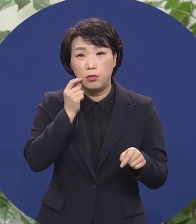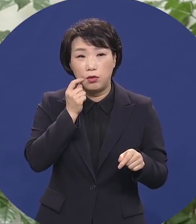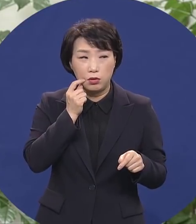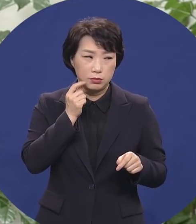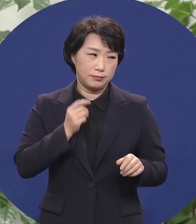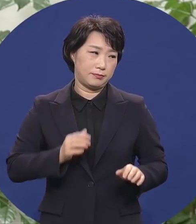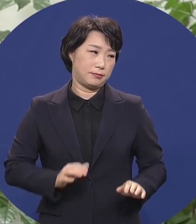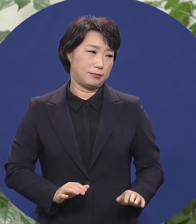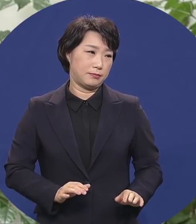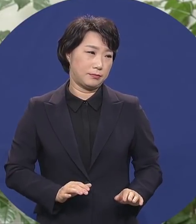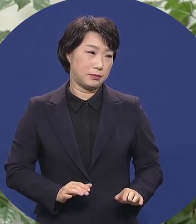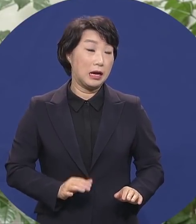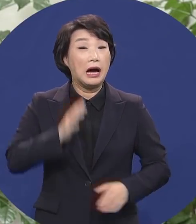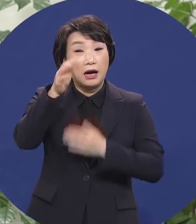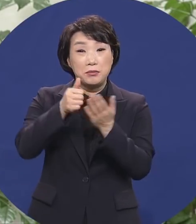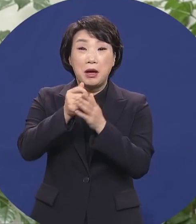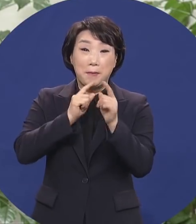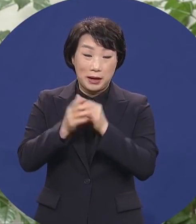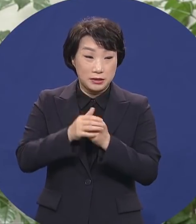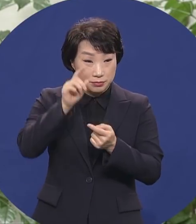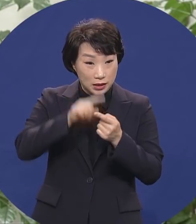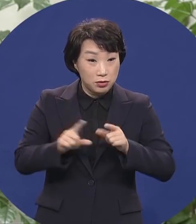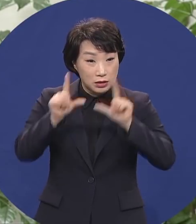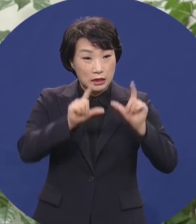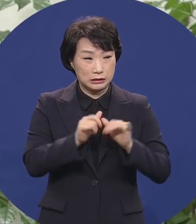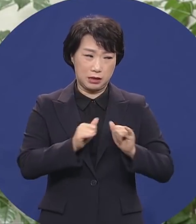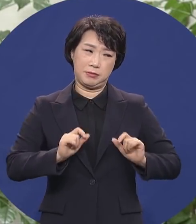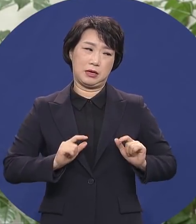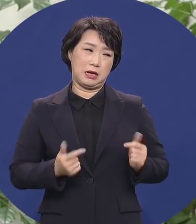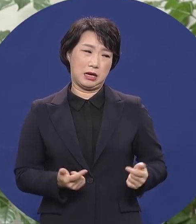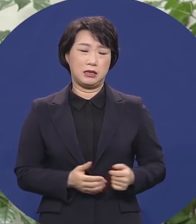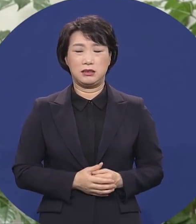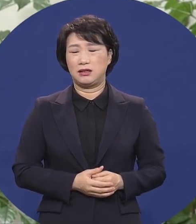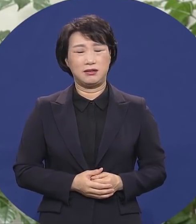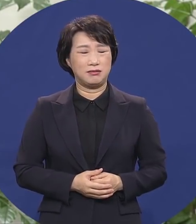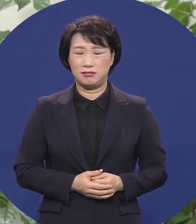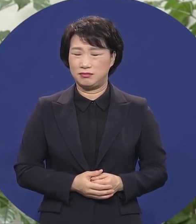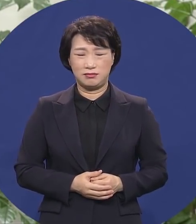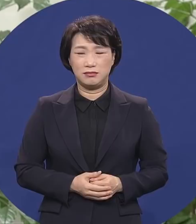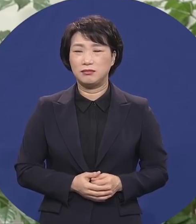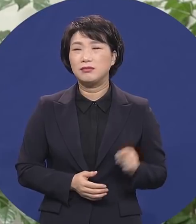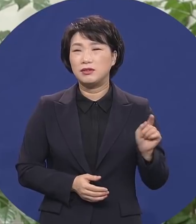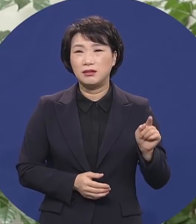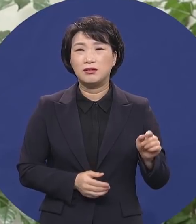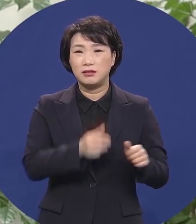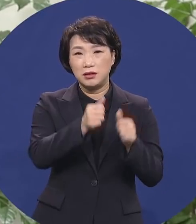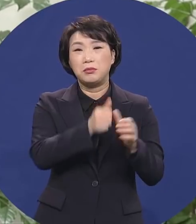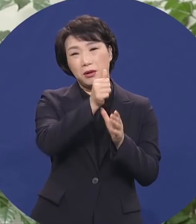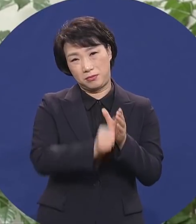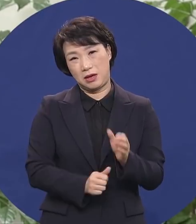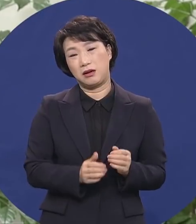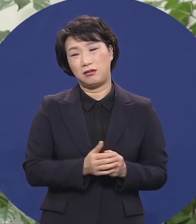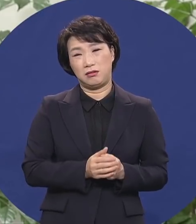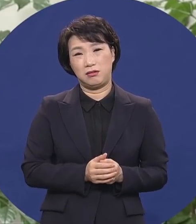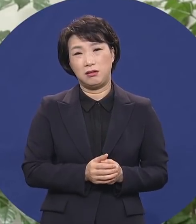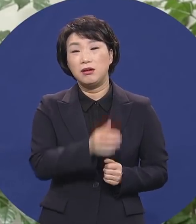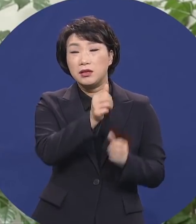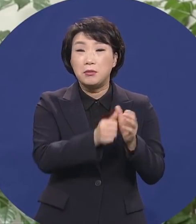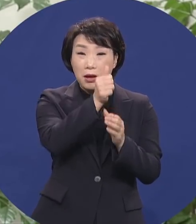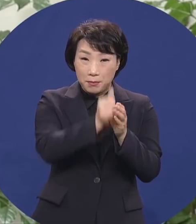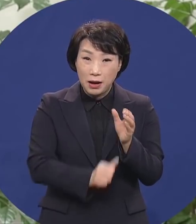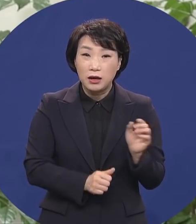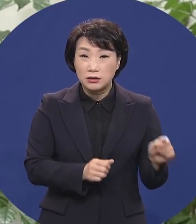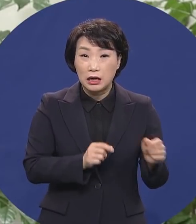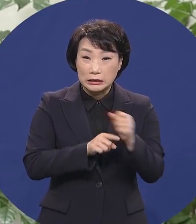그러면 당신은 하나님 말씀으로 사는 사람이 아니니 왜 시험 든 거 아니야? 시험 들었단